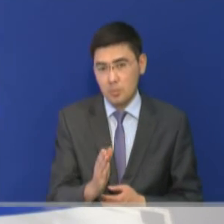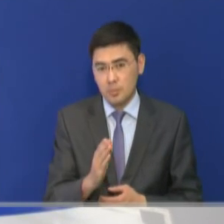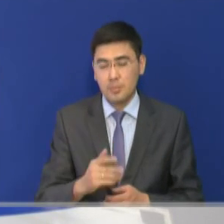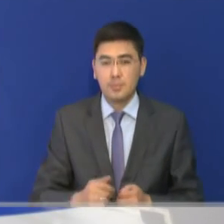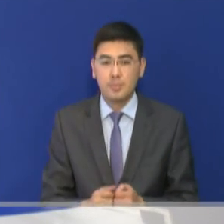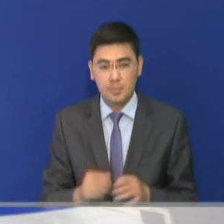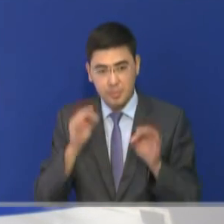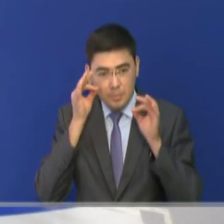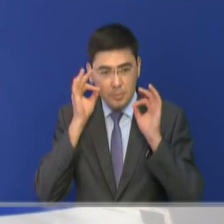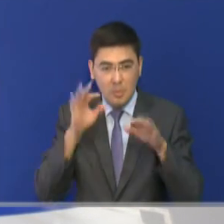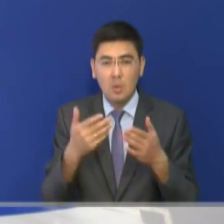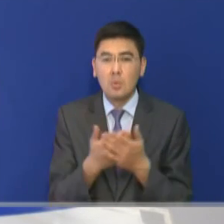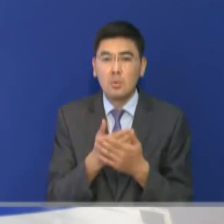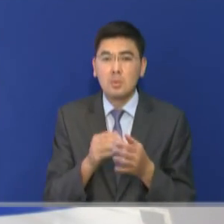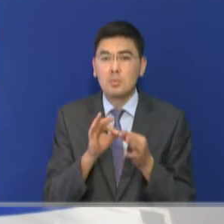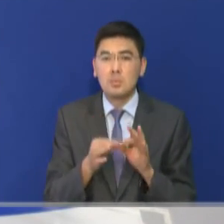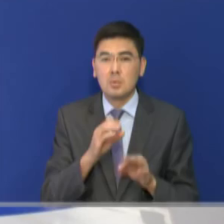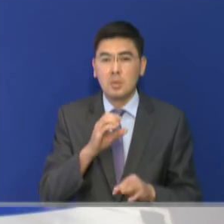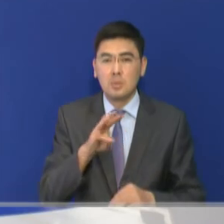Напоминаем, что наши новости доступны также на сайте